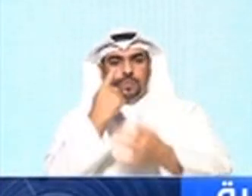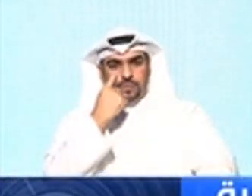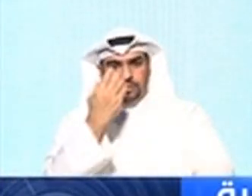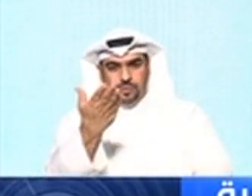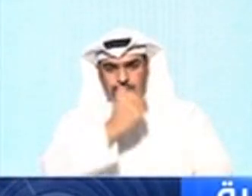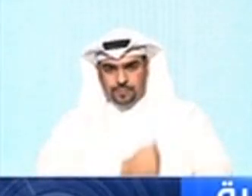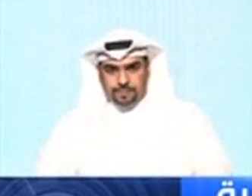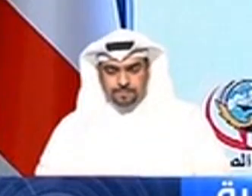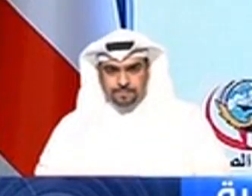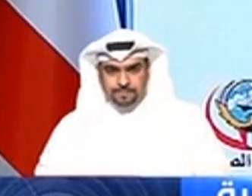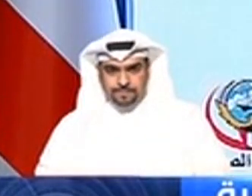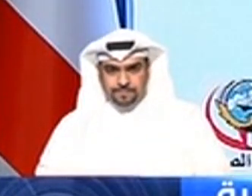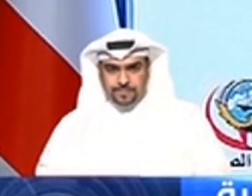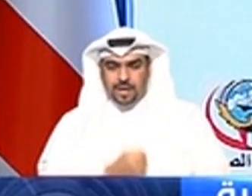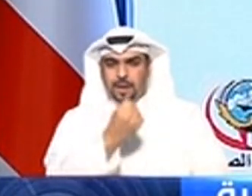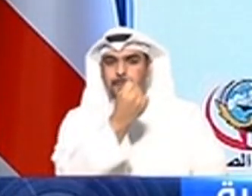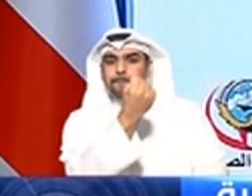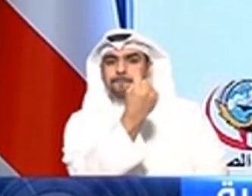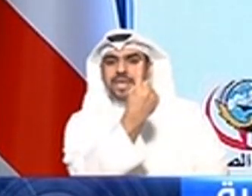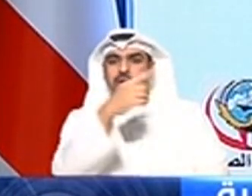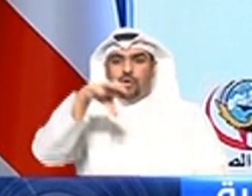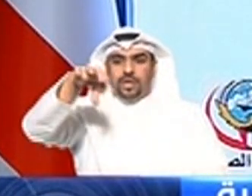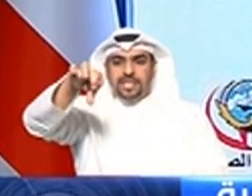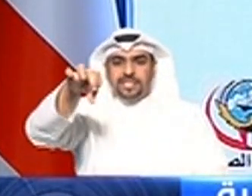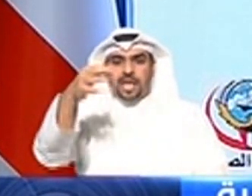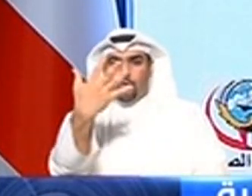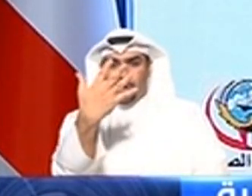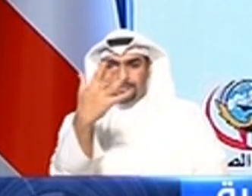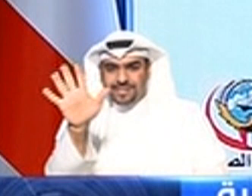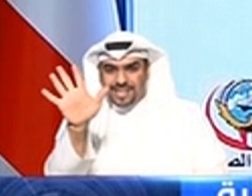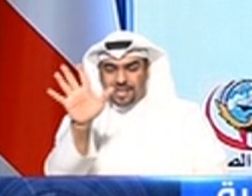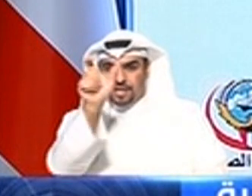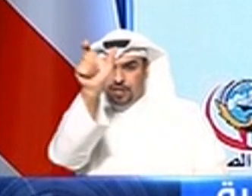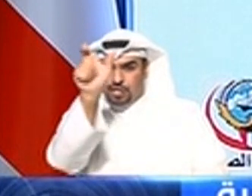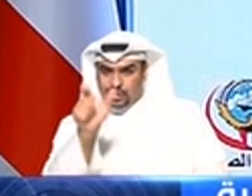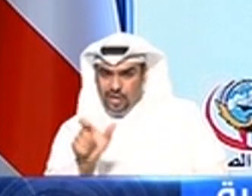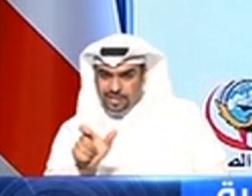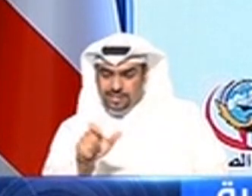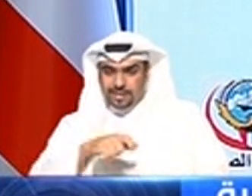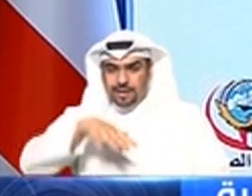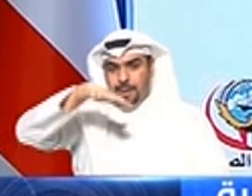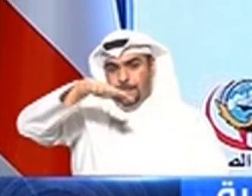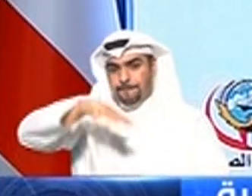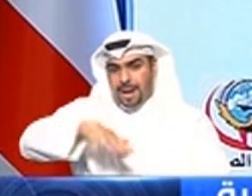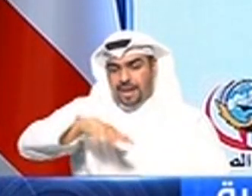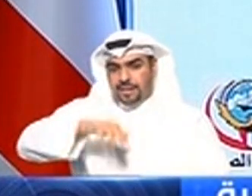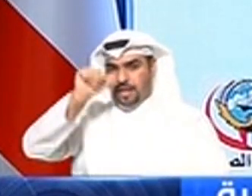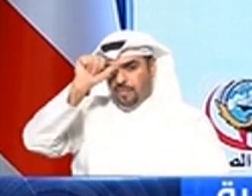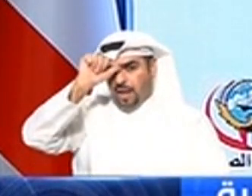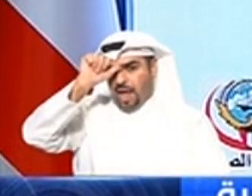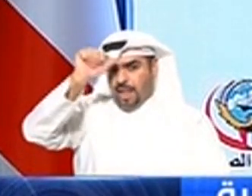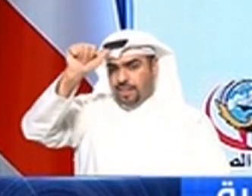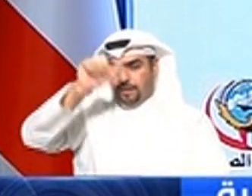فقد تم رصد 159 حالة لمقيمين من الجنسية الهندية